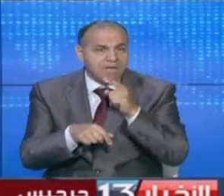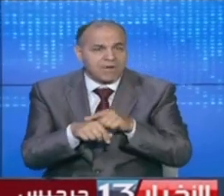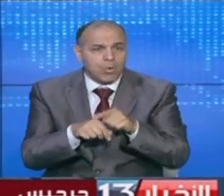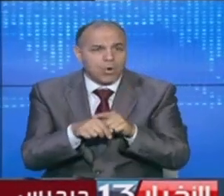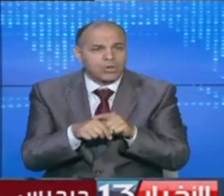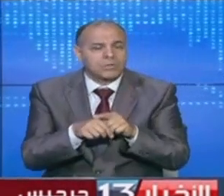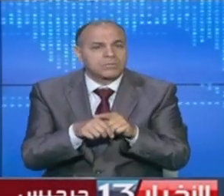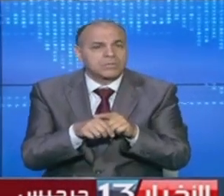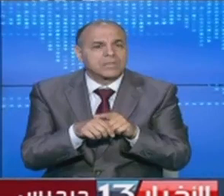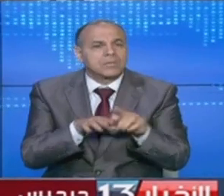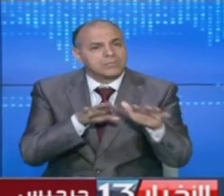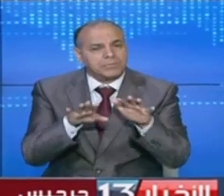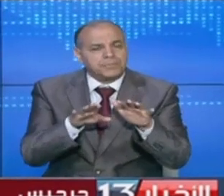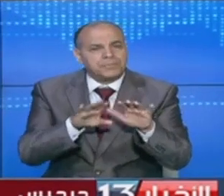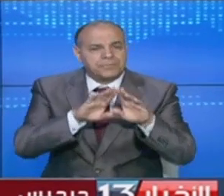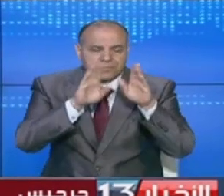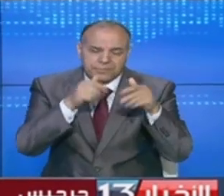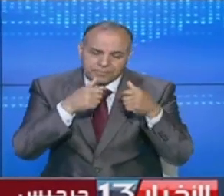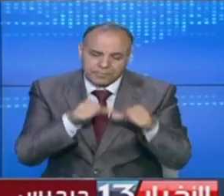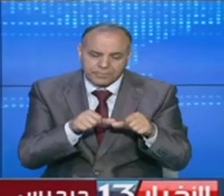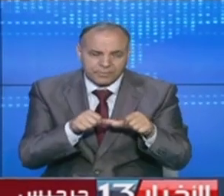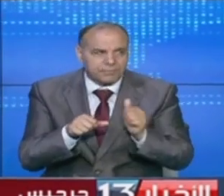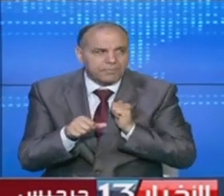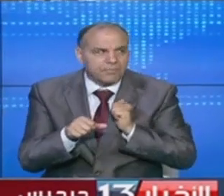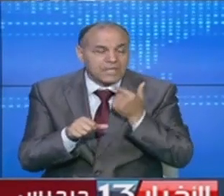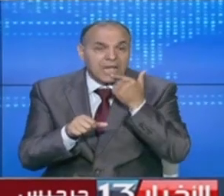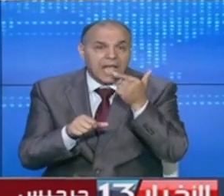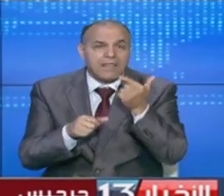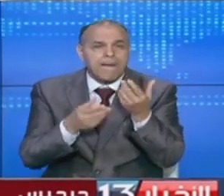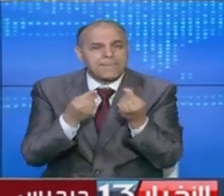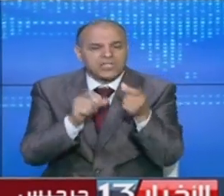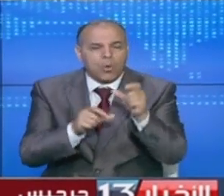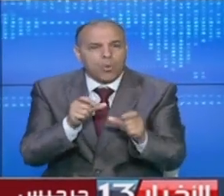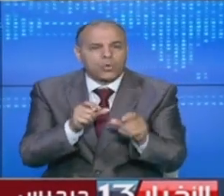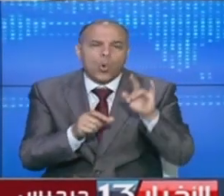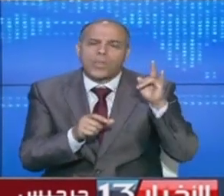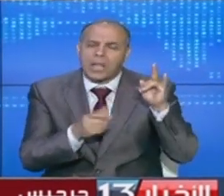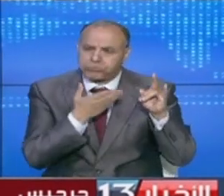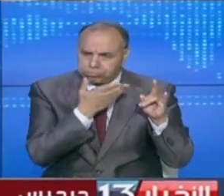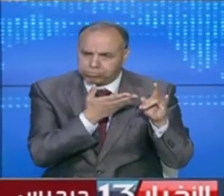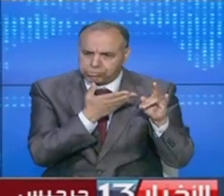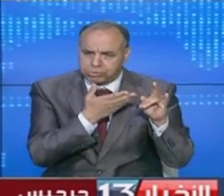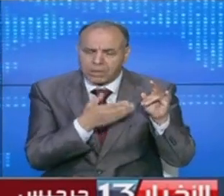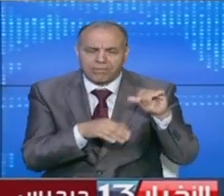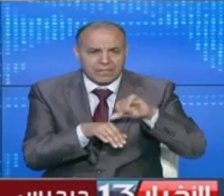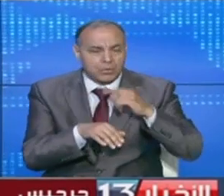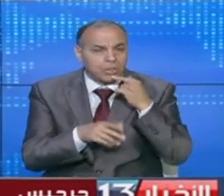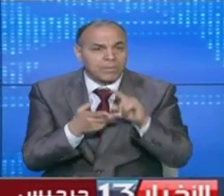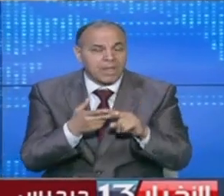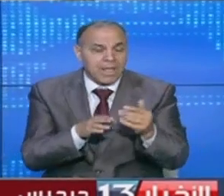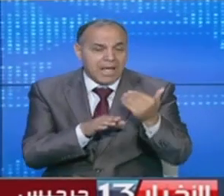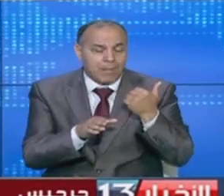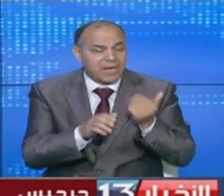خضوعهم لاجراءات الحجر الصحي الذاتيه في عدد من الوحدات الفندقيه بالمدينه قبل